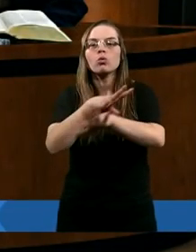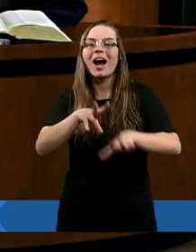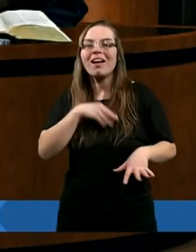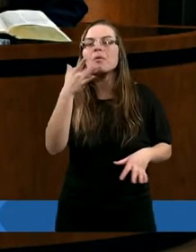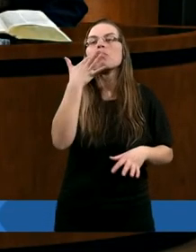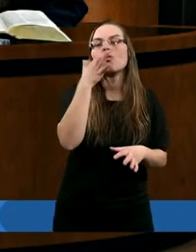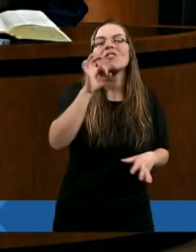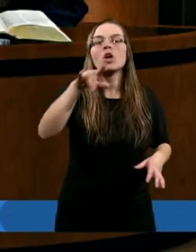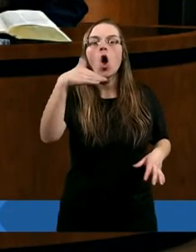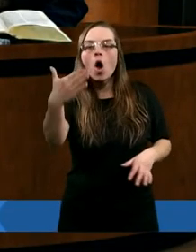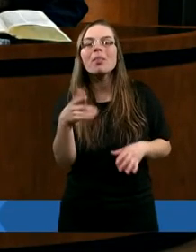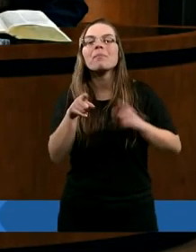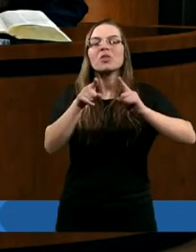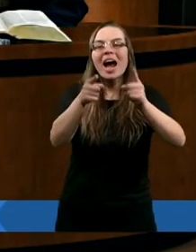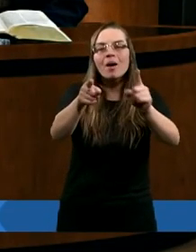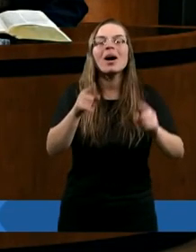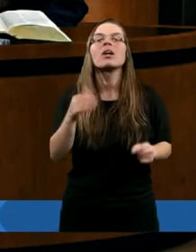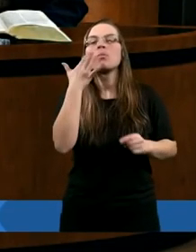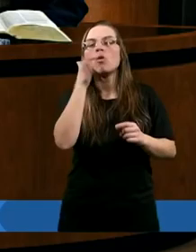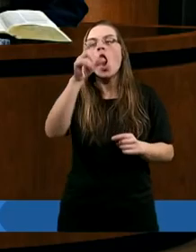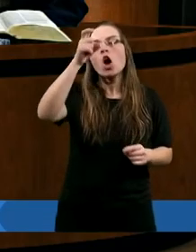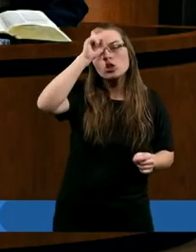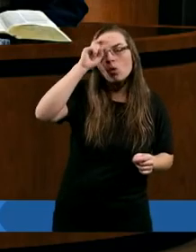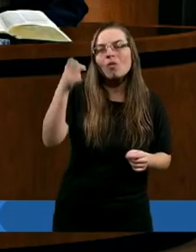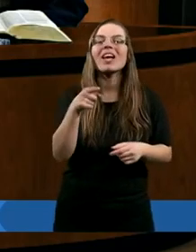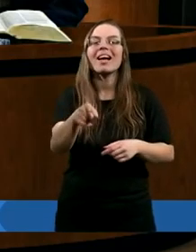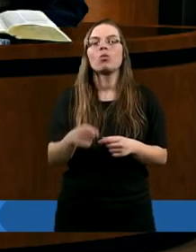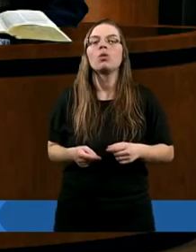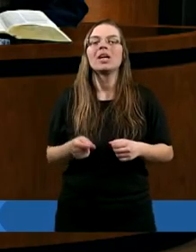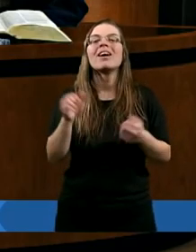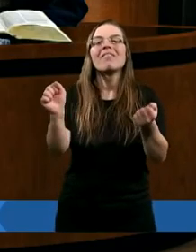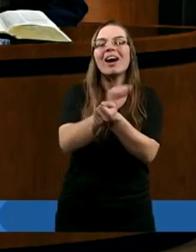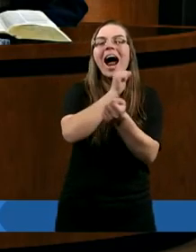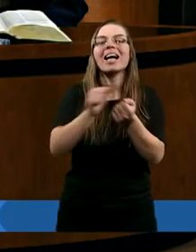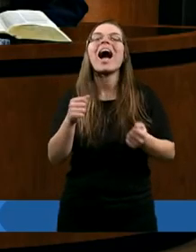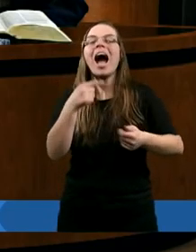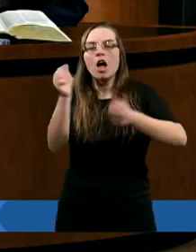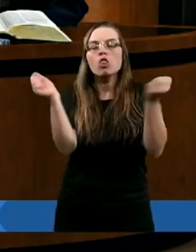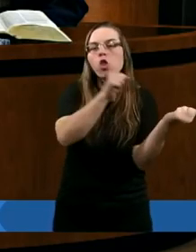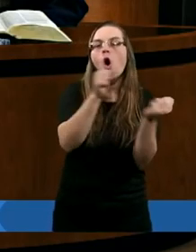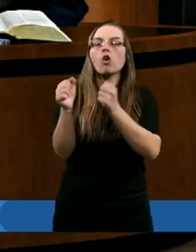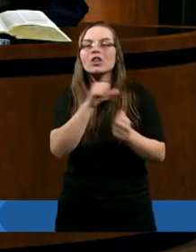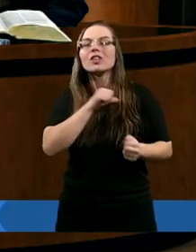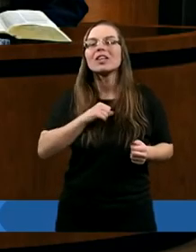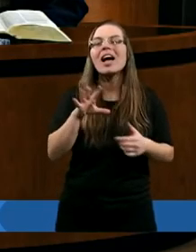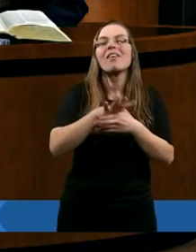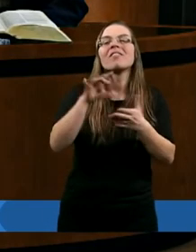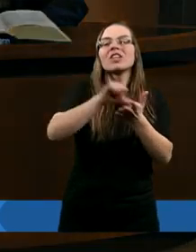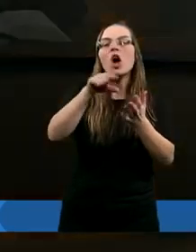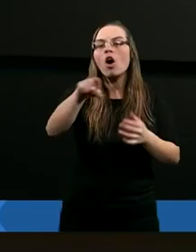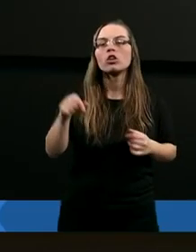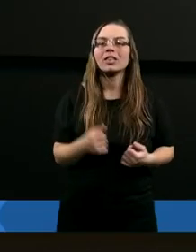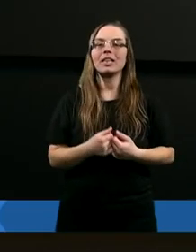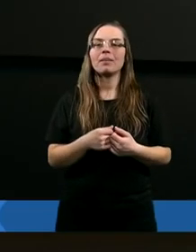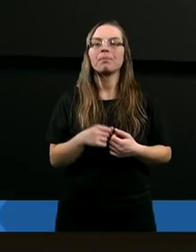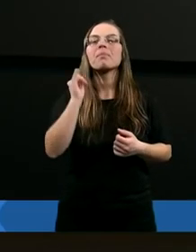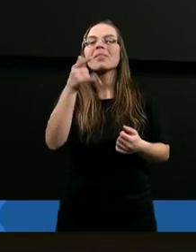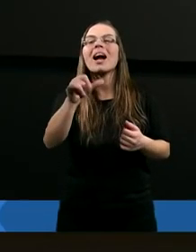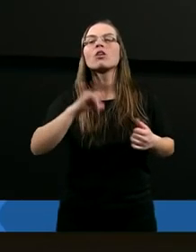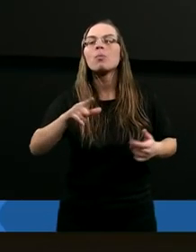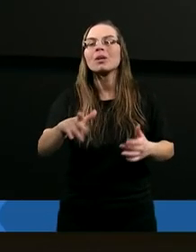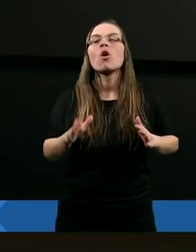Świętego, mówimy o tym działaniu. No i mówimy o człowieku, który się boryka. Ta walka toczy się w środku. Jak sobie z tym